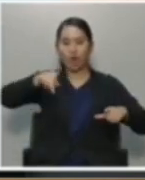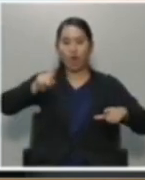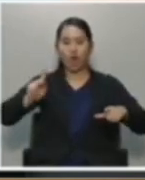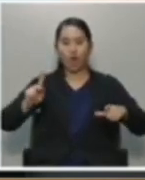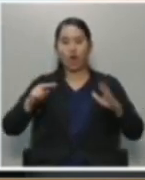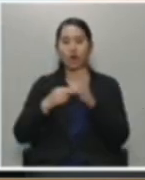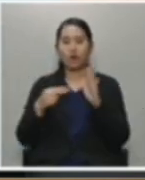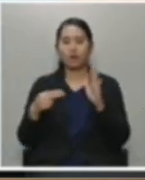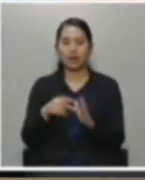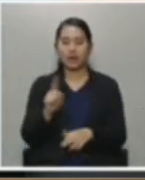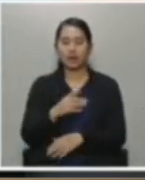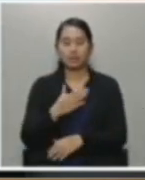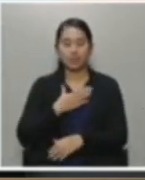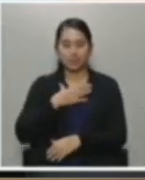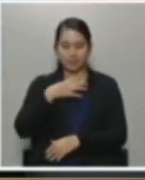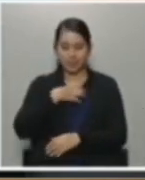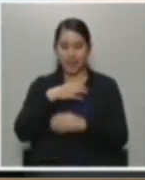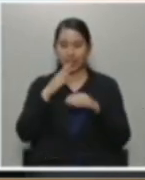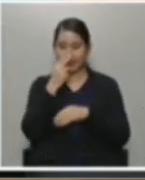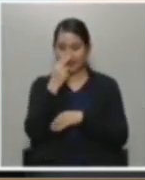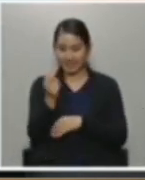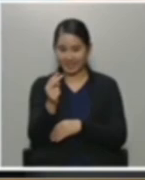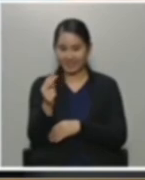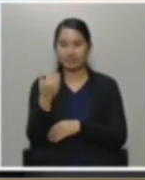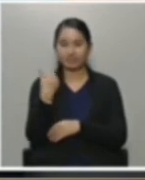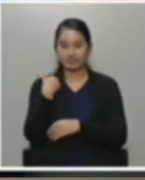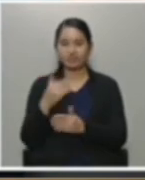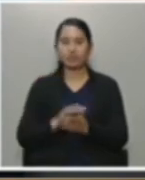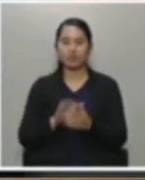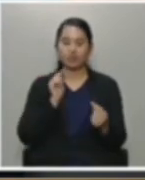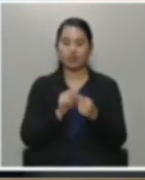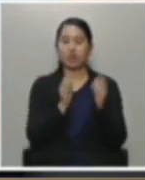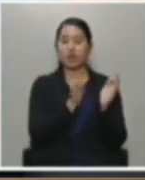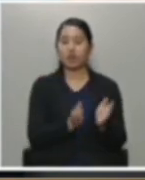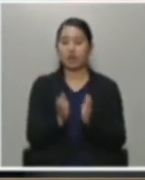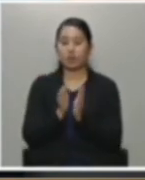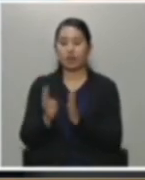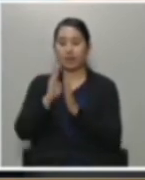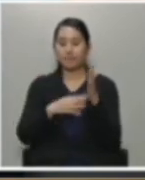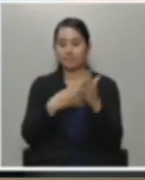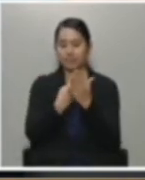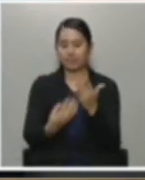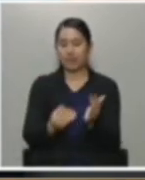านี้ผมอยากจะเห็นในช่วงกระบวนการปฏิรูปประเท